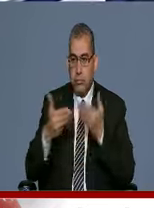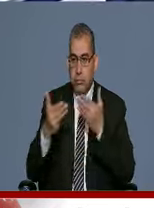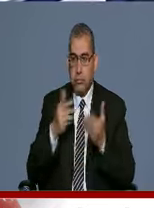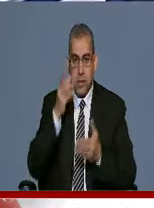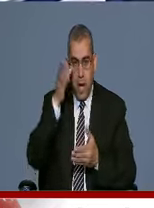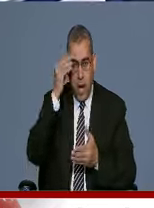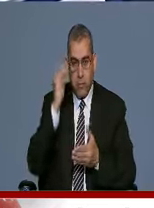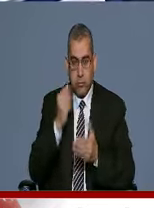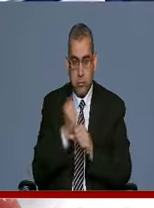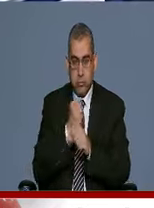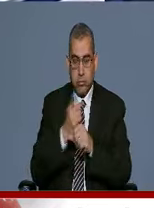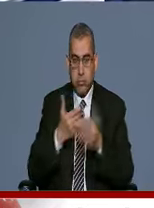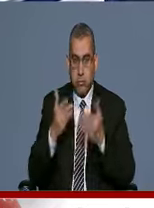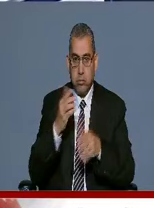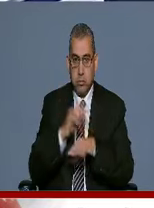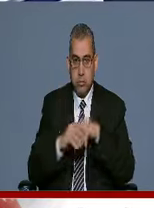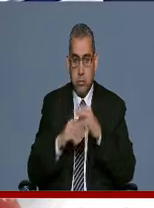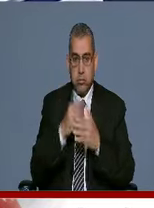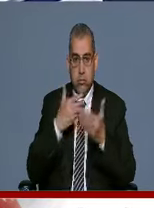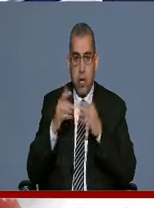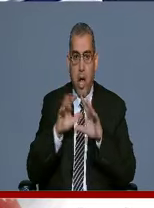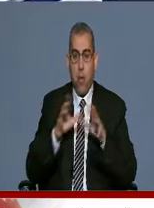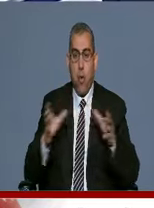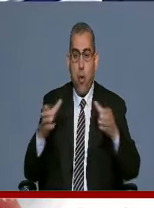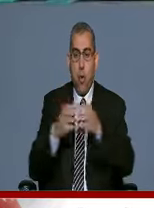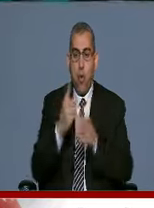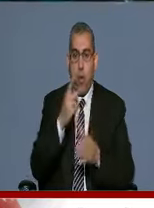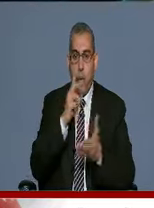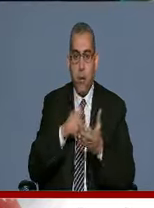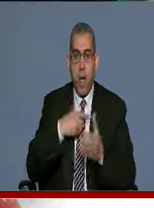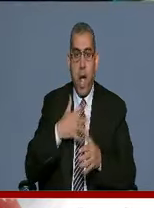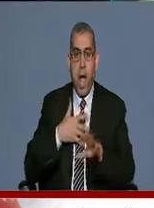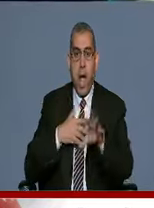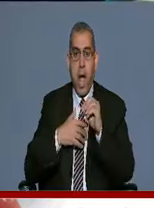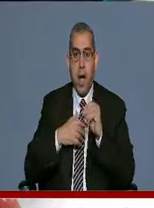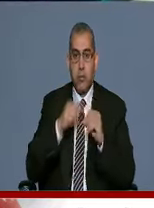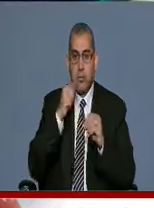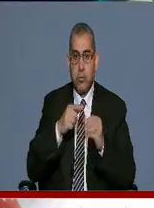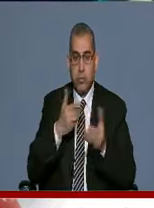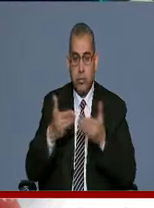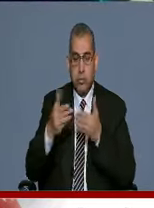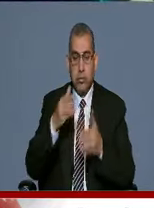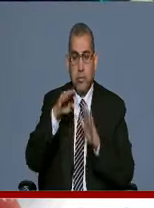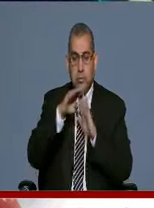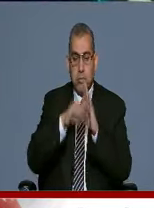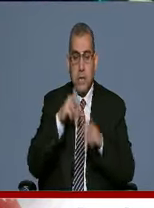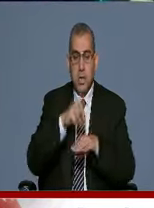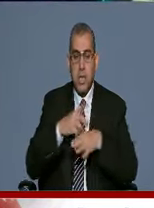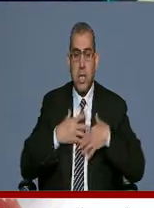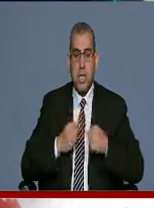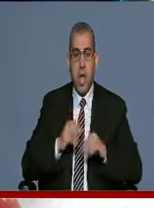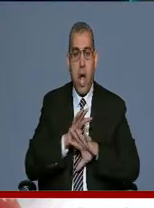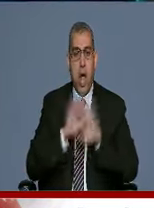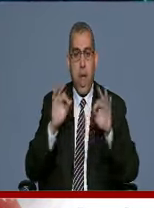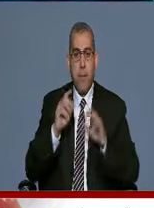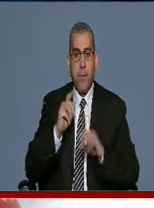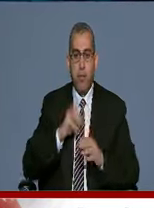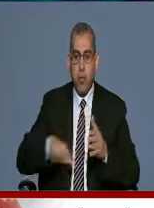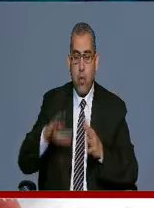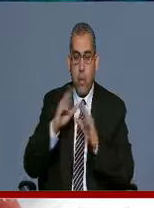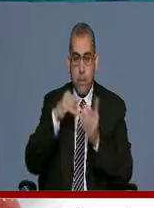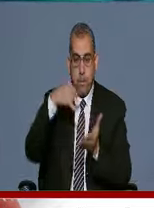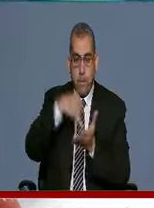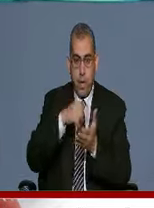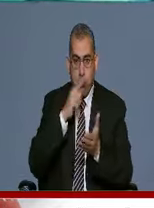علمي وبشكل فيه رشاده وفيه ايضا حوكمه. لكن احنا لو عايزين ندير المنظومه الصحيه بشكل عام على بشكل مركزي،